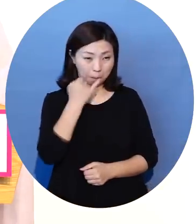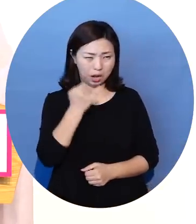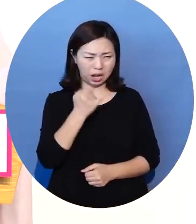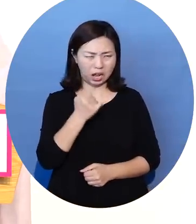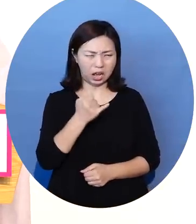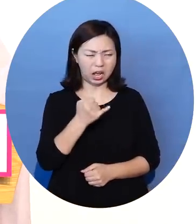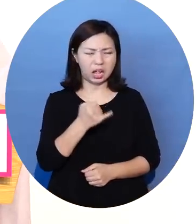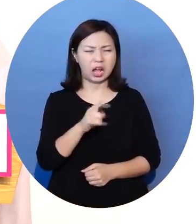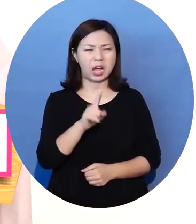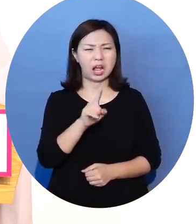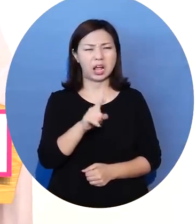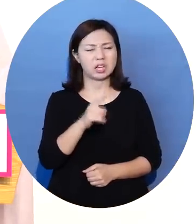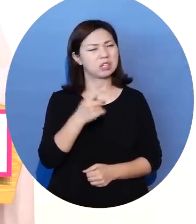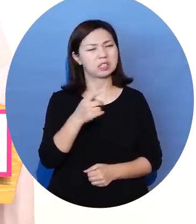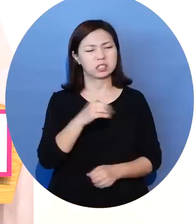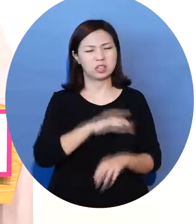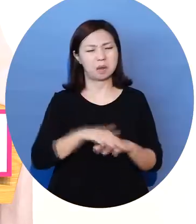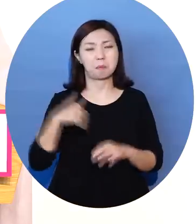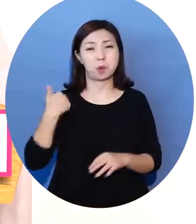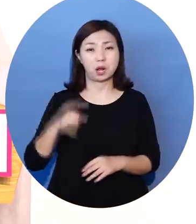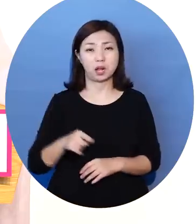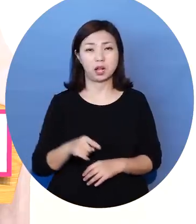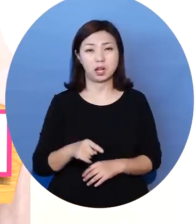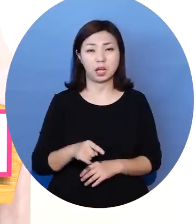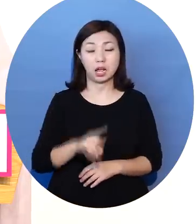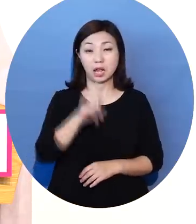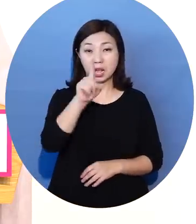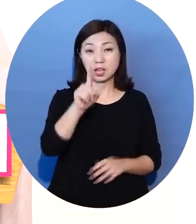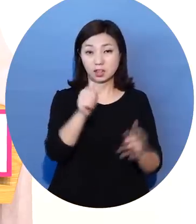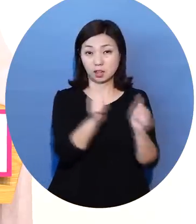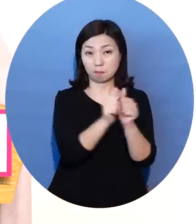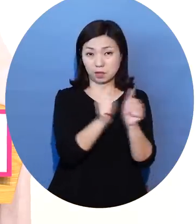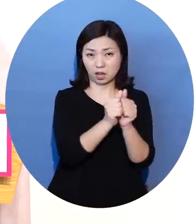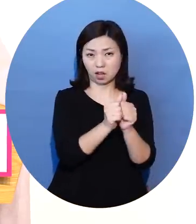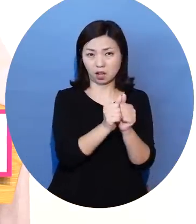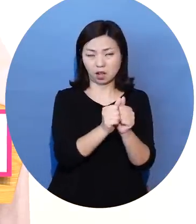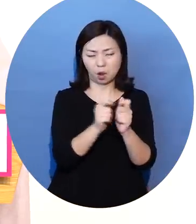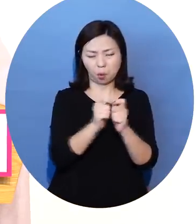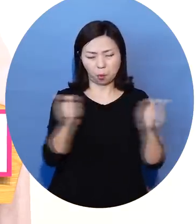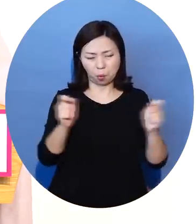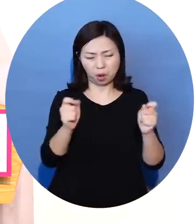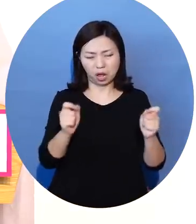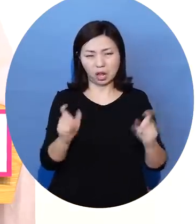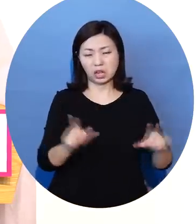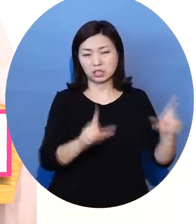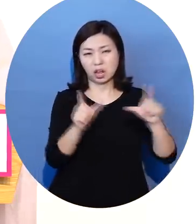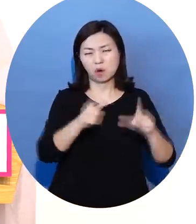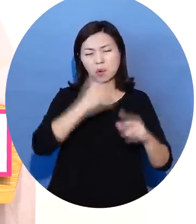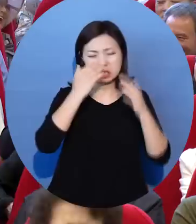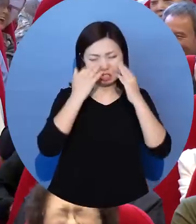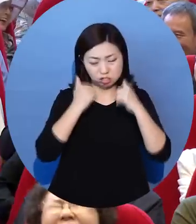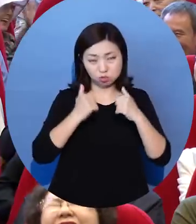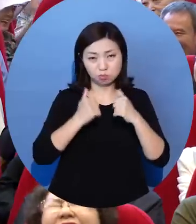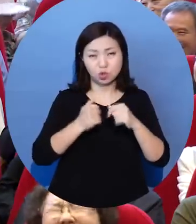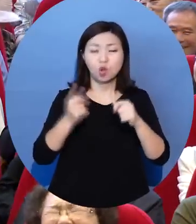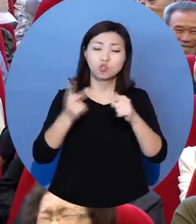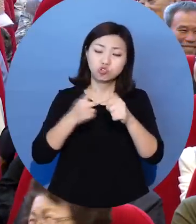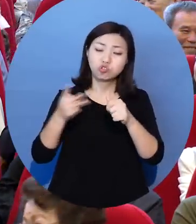거야. 100세 시대니까 한 남자하고 너무 오래 사는 게 지루하면 두 번, 세번 하면 되지.